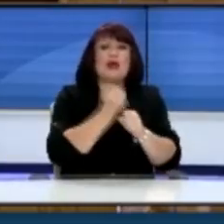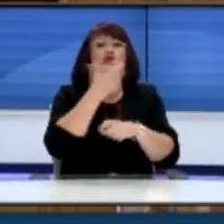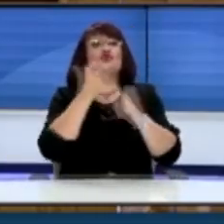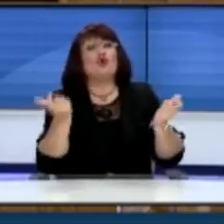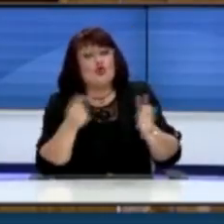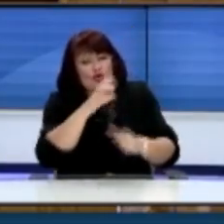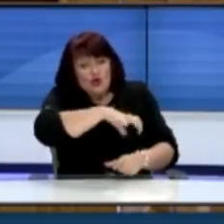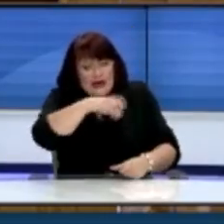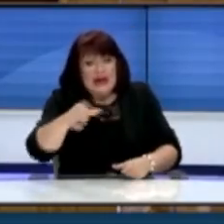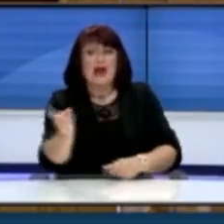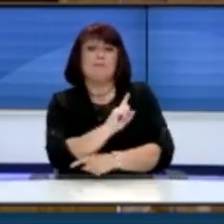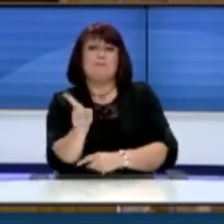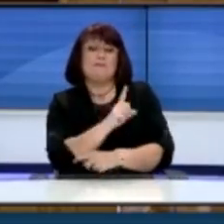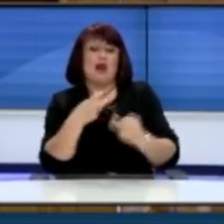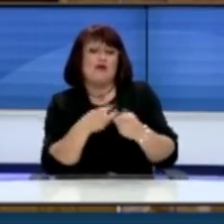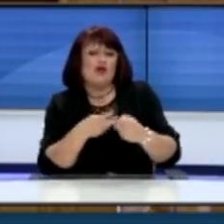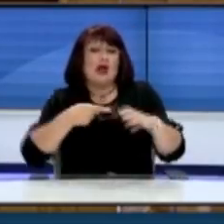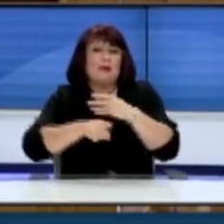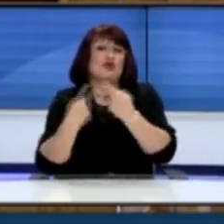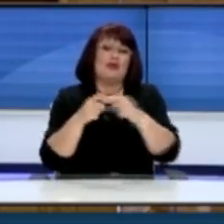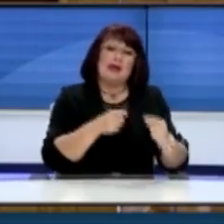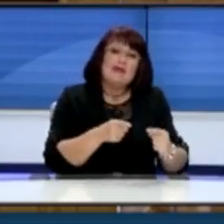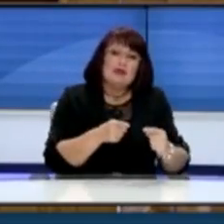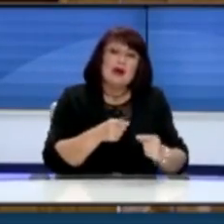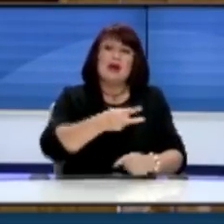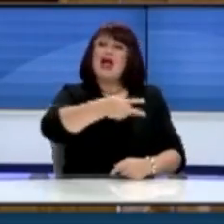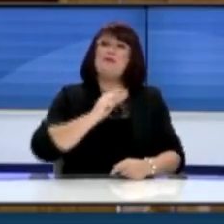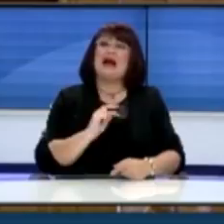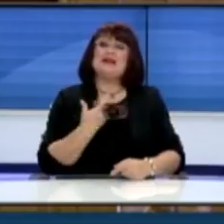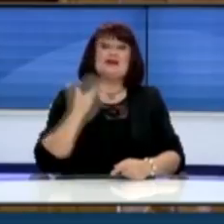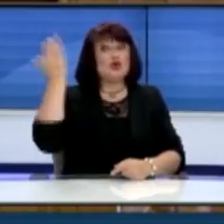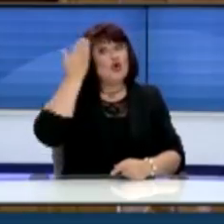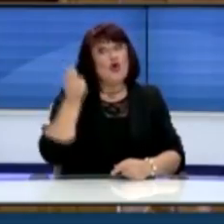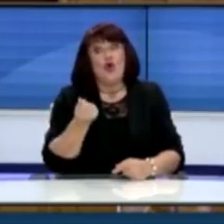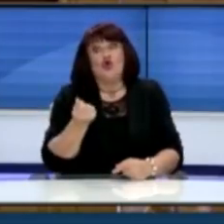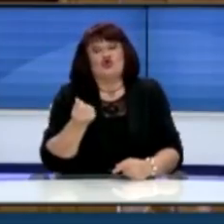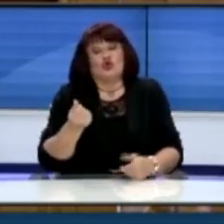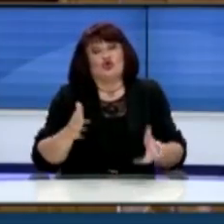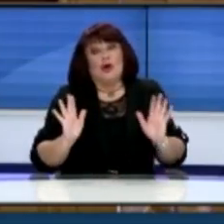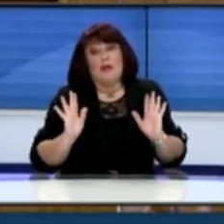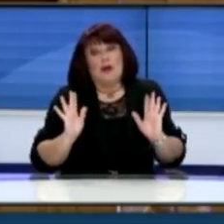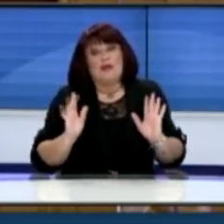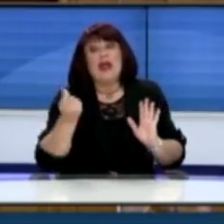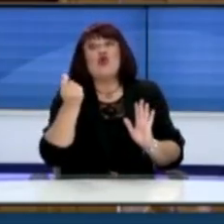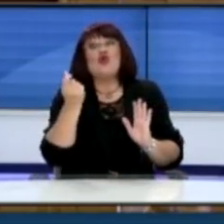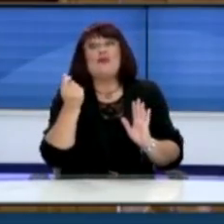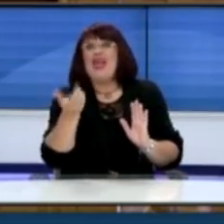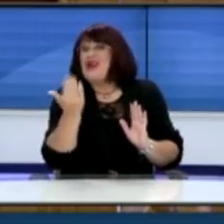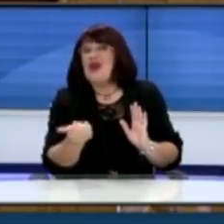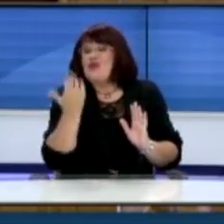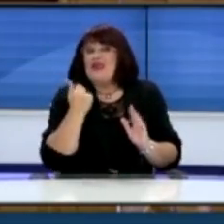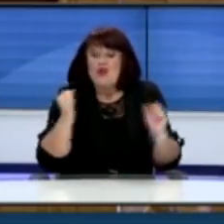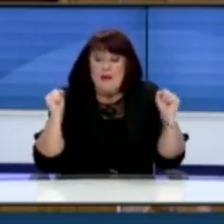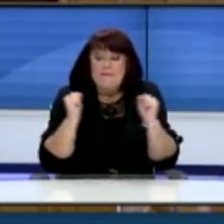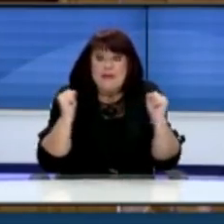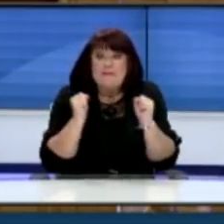σχολεία, σε μέσα μαζικής μεταφοράς, η απάντησή σας είναι ότι αυτά κοστίζουν, ότι η οικονομία πιέζεται,